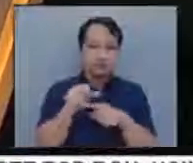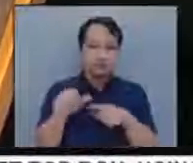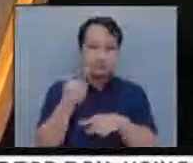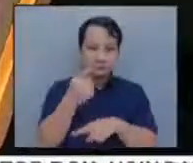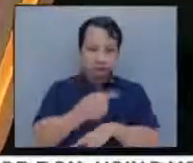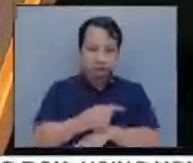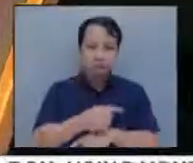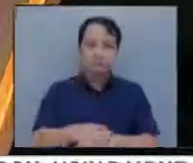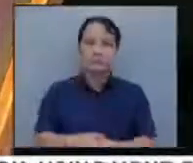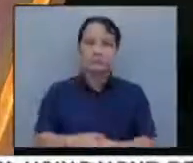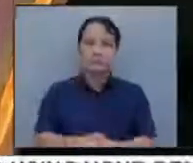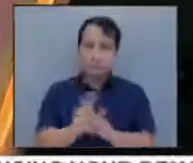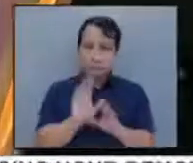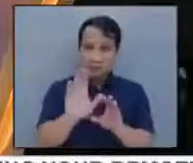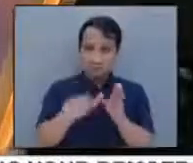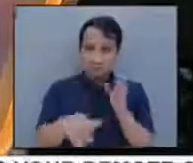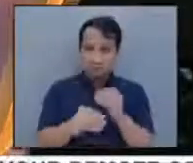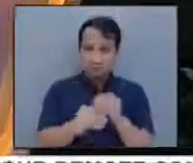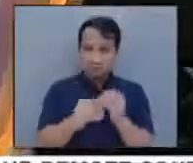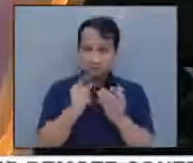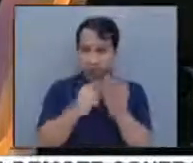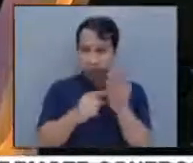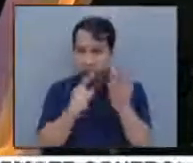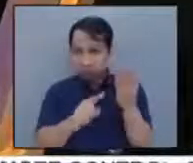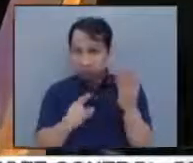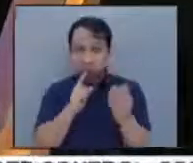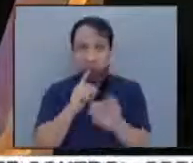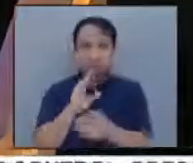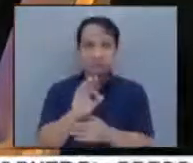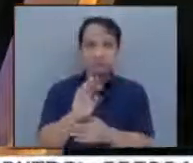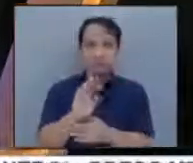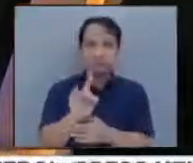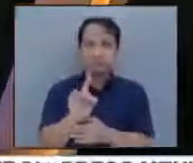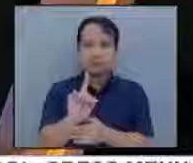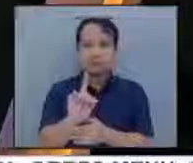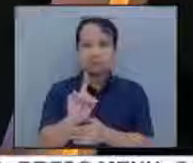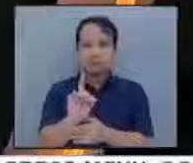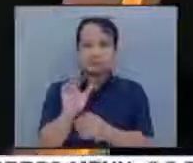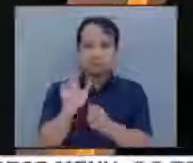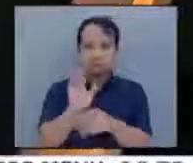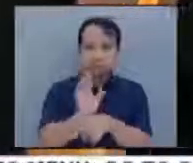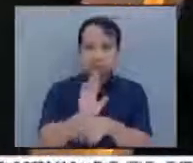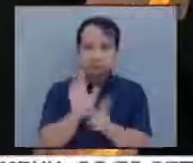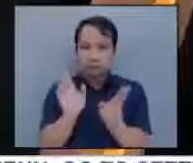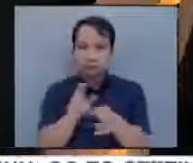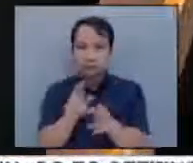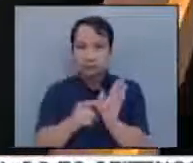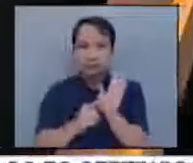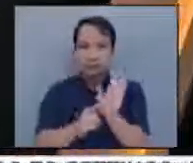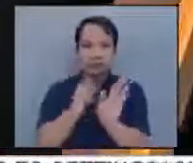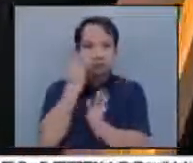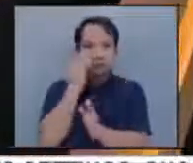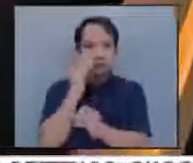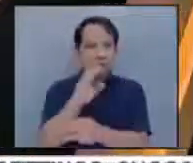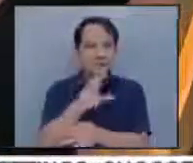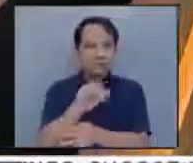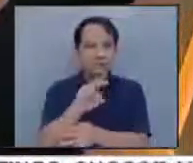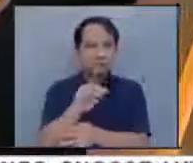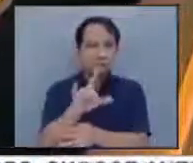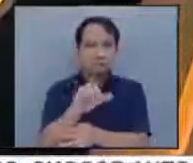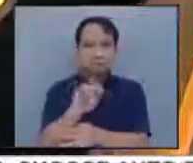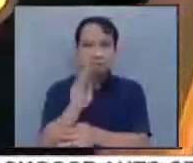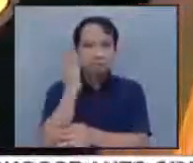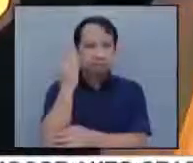magkaroon ng face-to-face screenings ng mga full-length at short feature films finalists para sa Cinemalaya kamakailan lang.